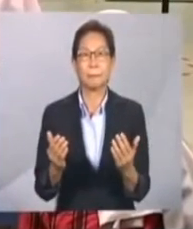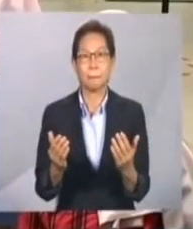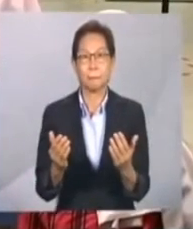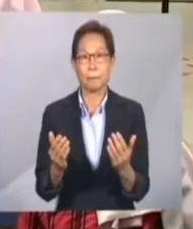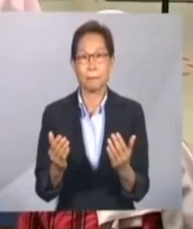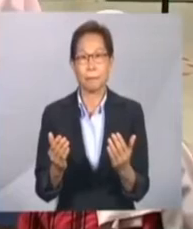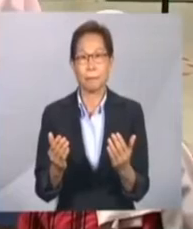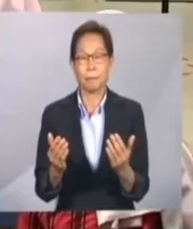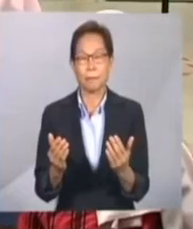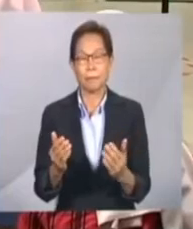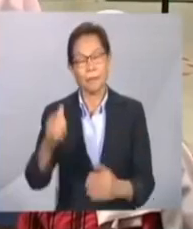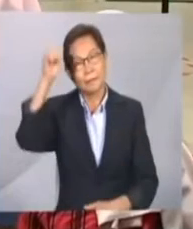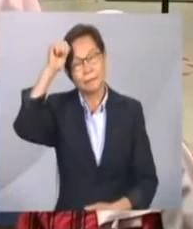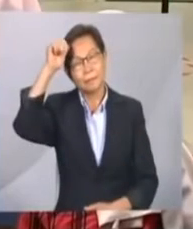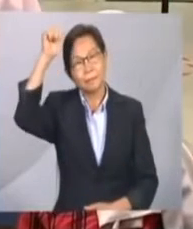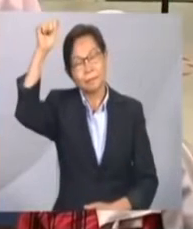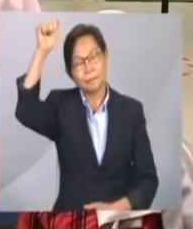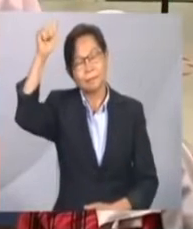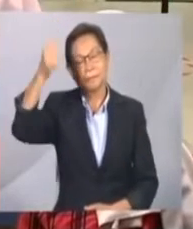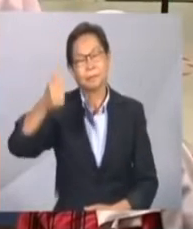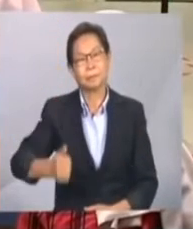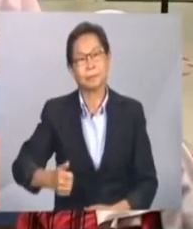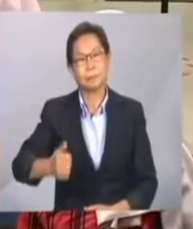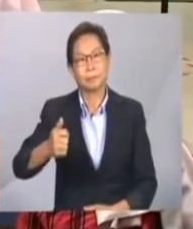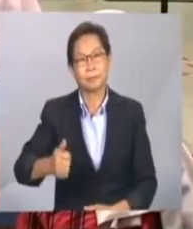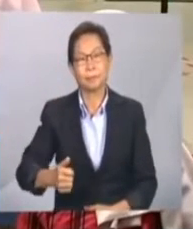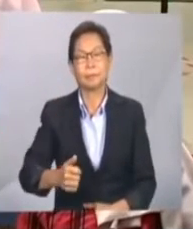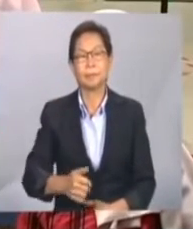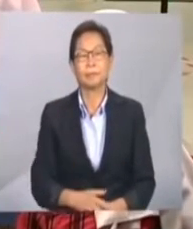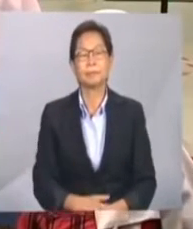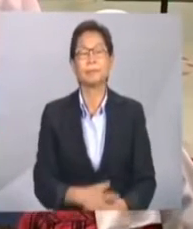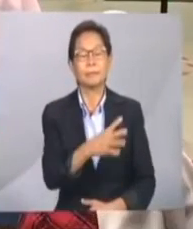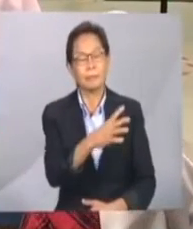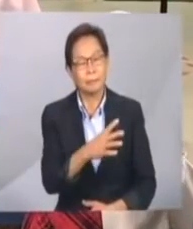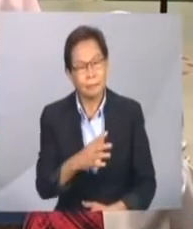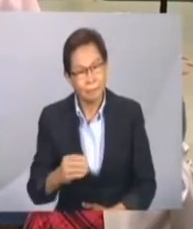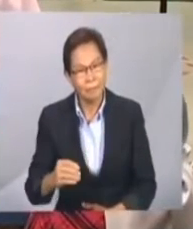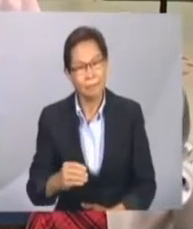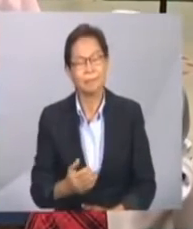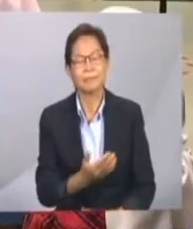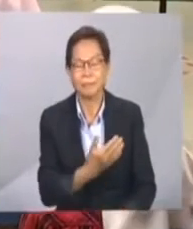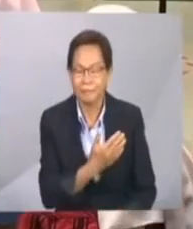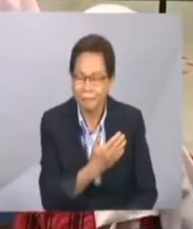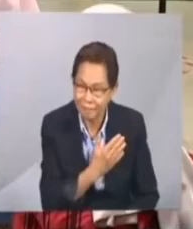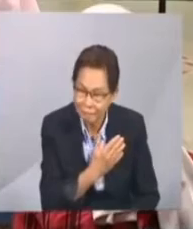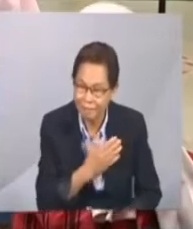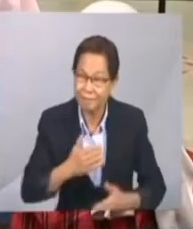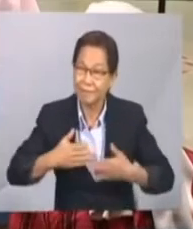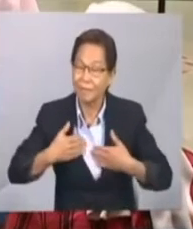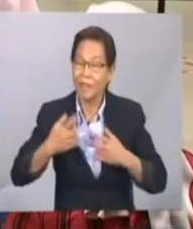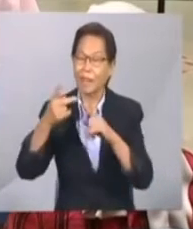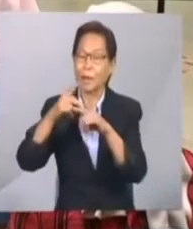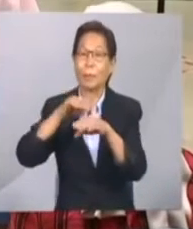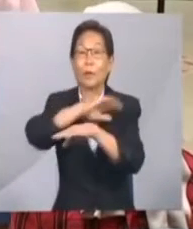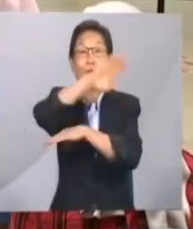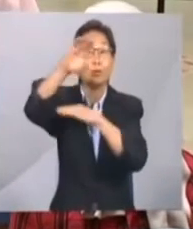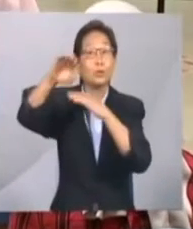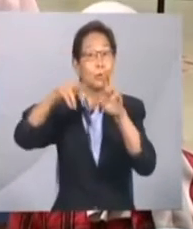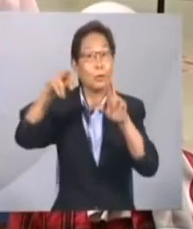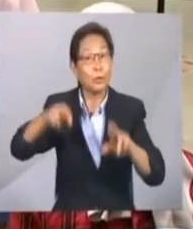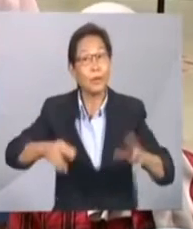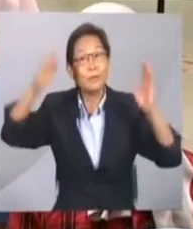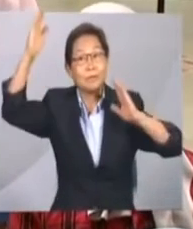Bismillahirrahmanirrahim. Assalamualaikum warahmatullahi wabarakatuh dan salam sejahtera kepada seluruh rakyat